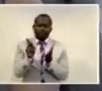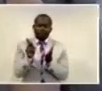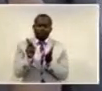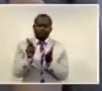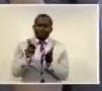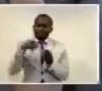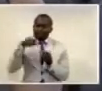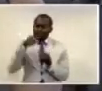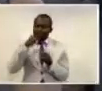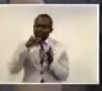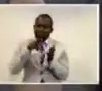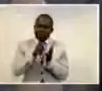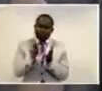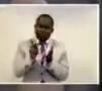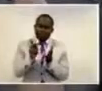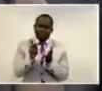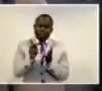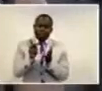Twambuwe nande?